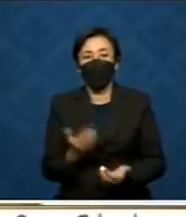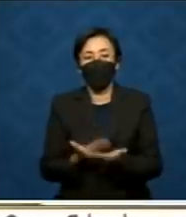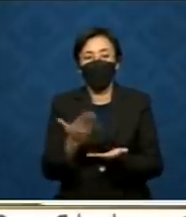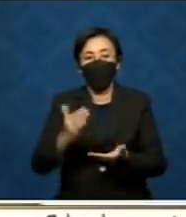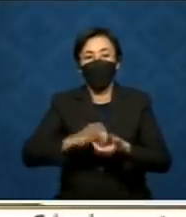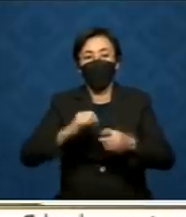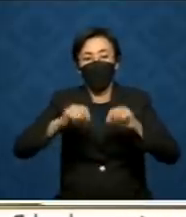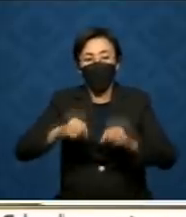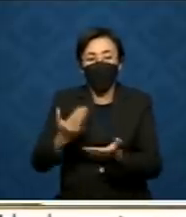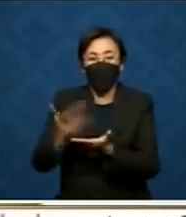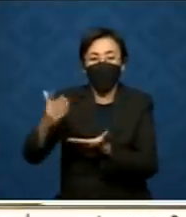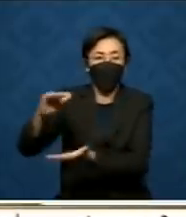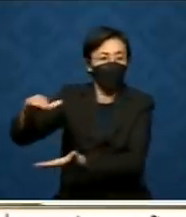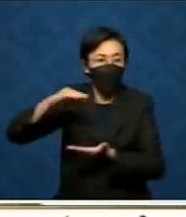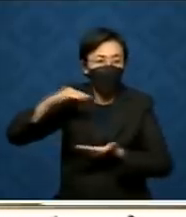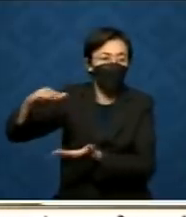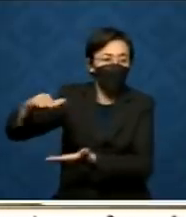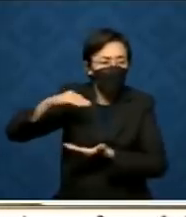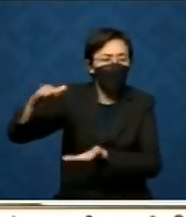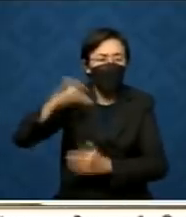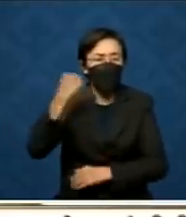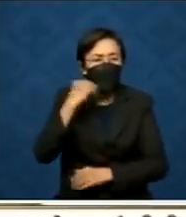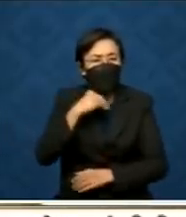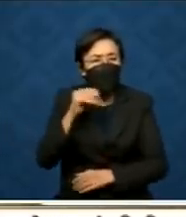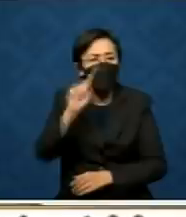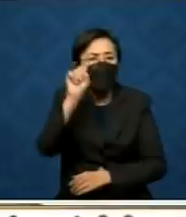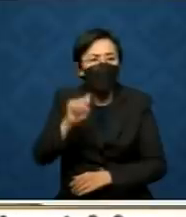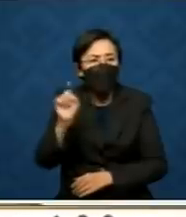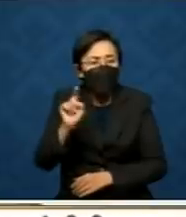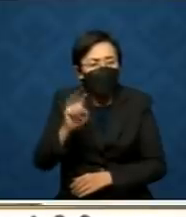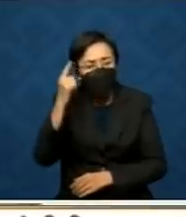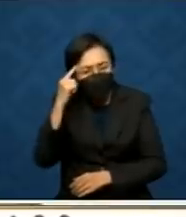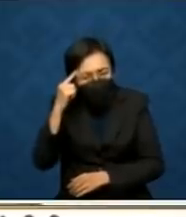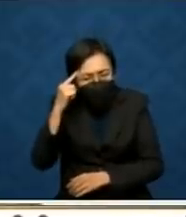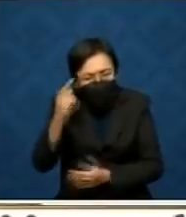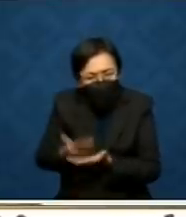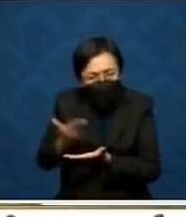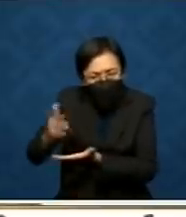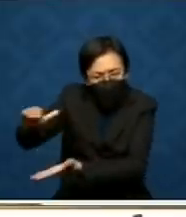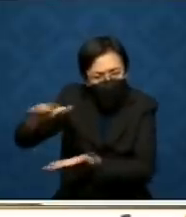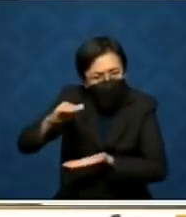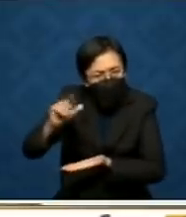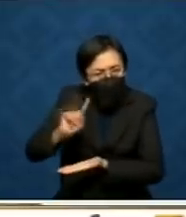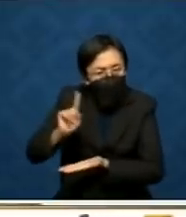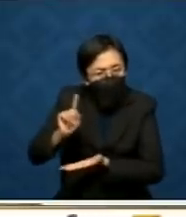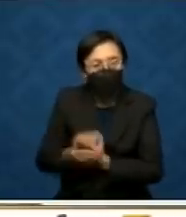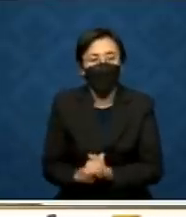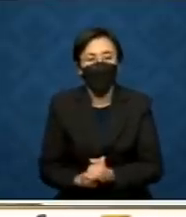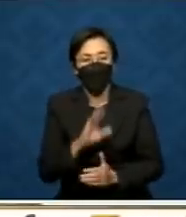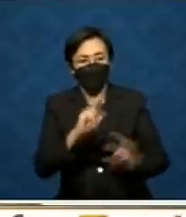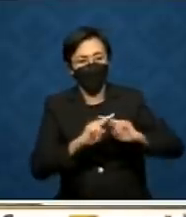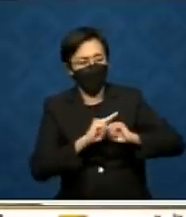เพิ่มชื่อเพิ่มแล้วที่จะสงสัยเมารถตามมาก็คือสงสัยว่าคุณจะมีอะไรซะแล้วนี่ก็คือไปกันเอกชน